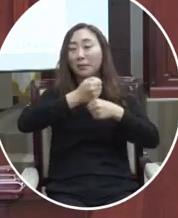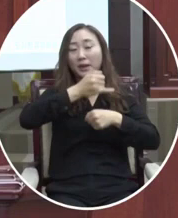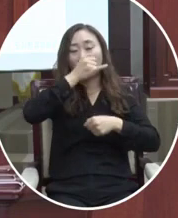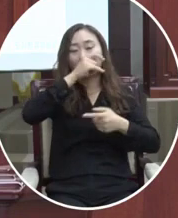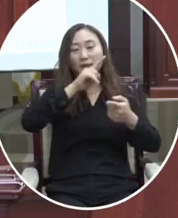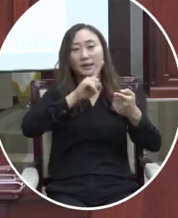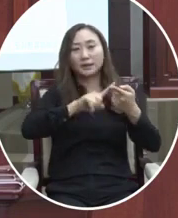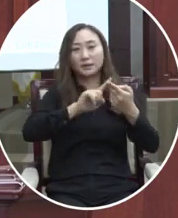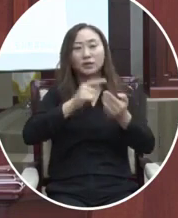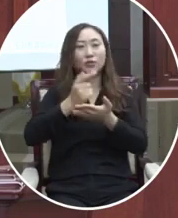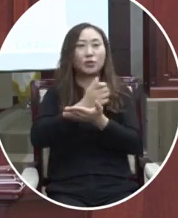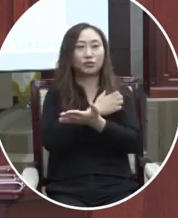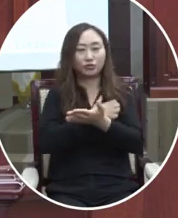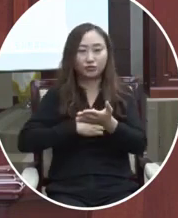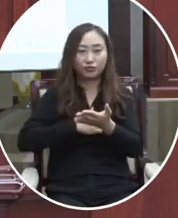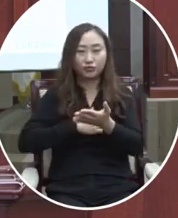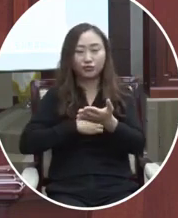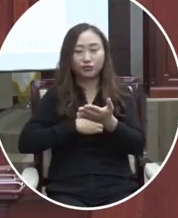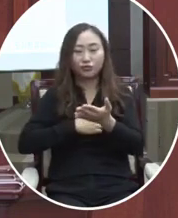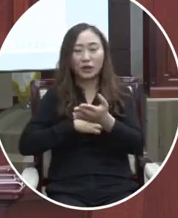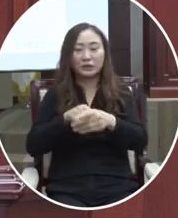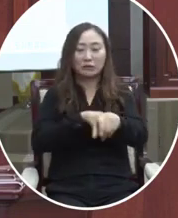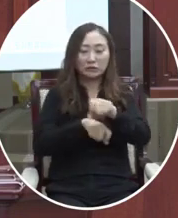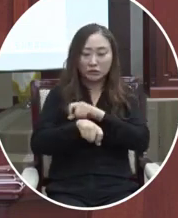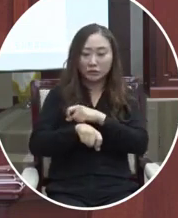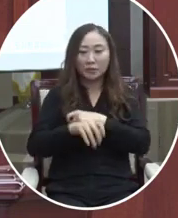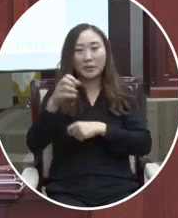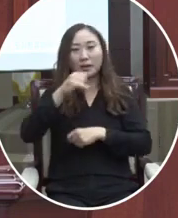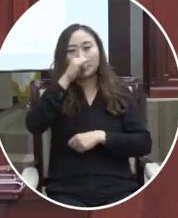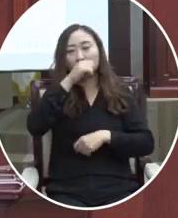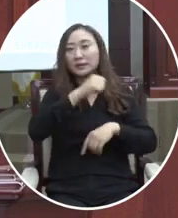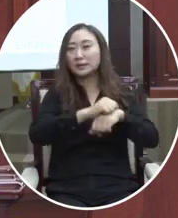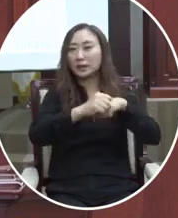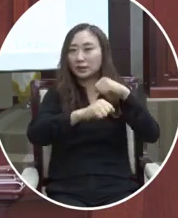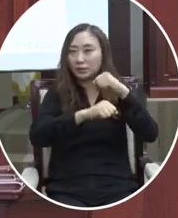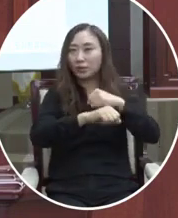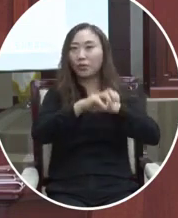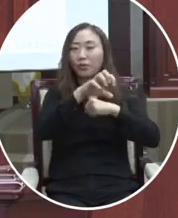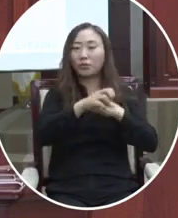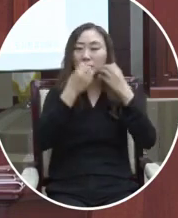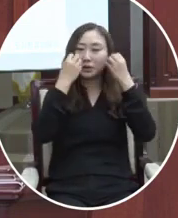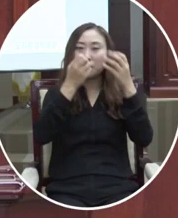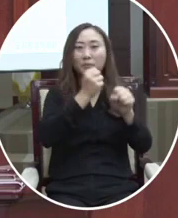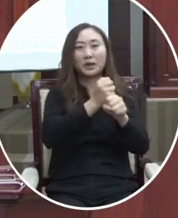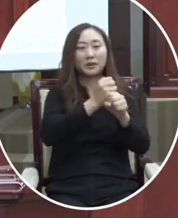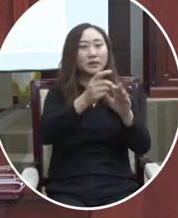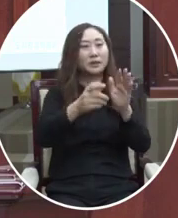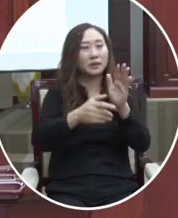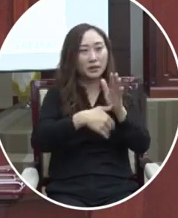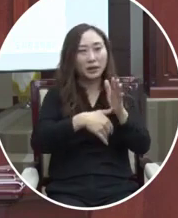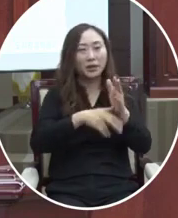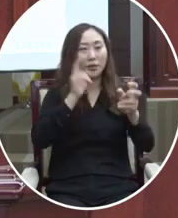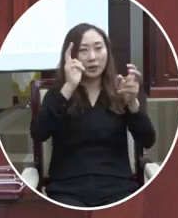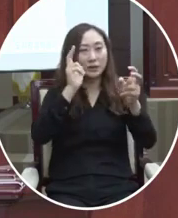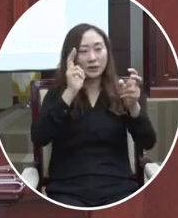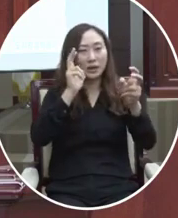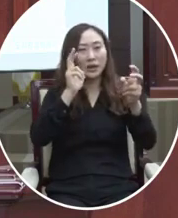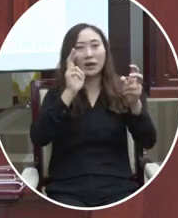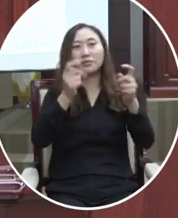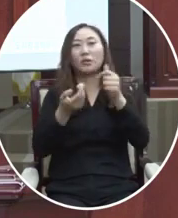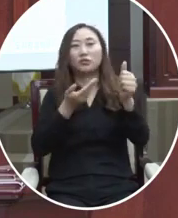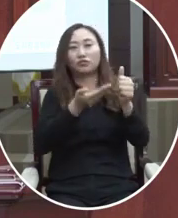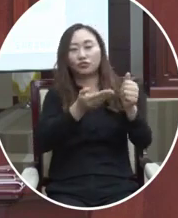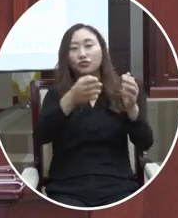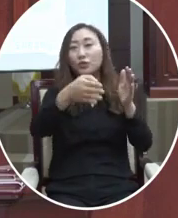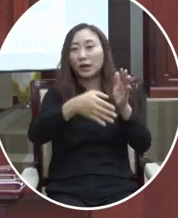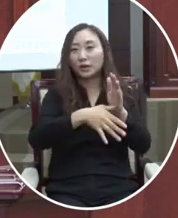아리백 인프라를 우리 국가 적극적으로 조성한다면 창동 상계 신경제 중심지에 기업을 유치하는 데큰